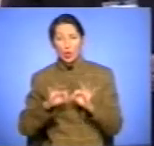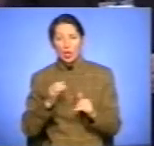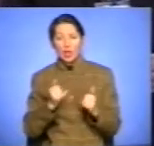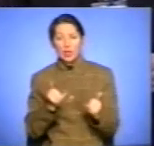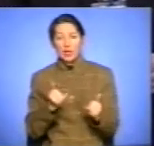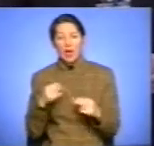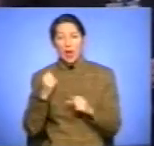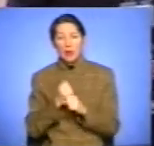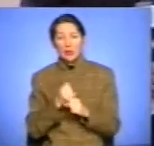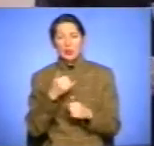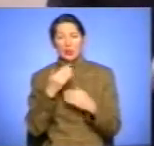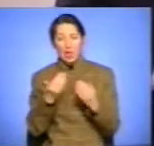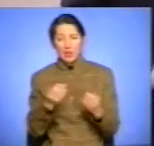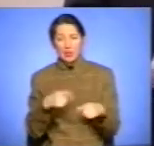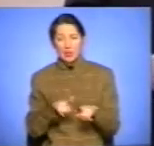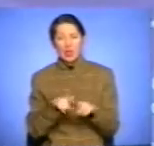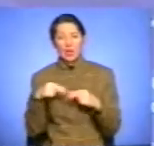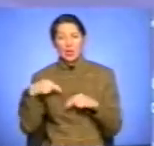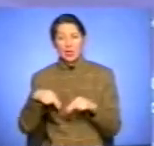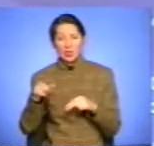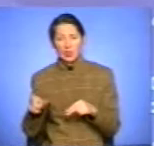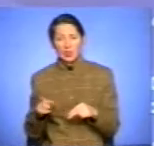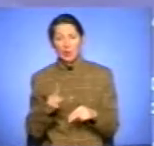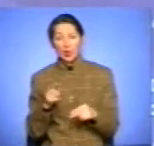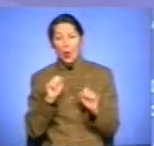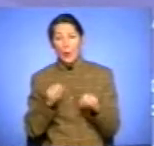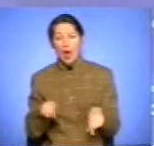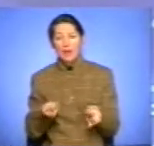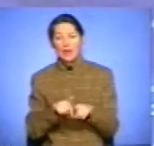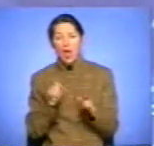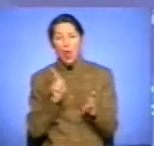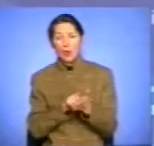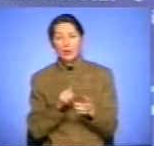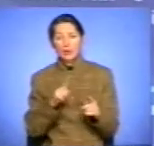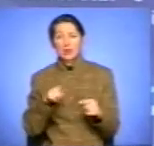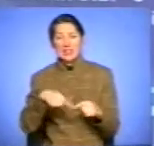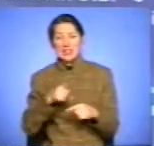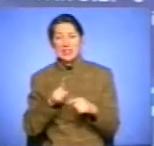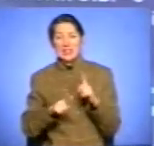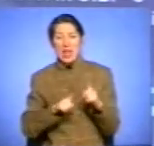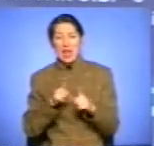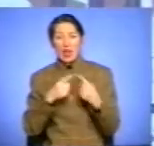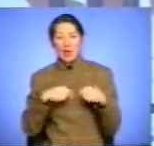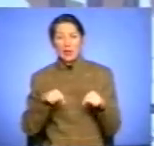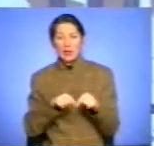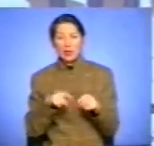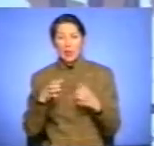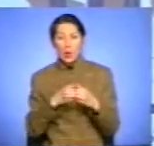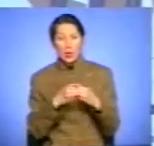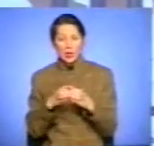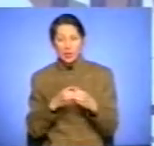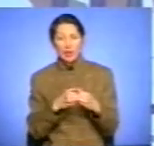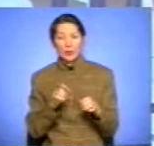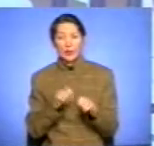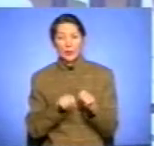роботодавців так і працівників щодо їх прав та обов'язків через реорганізацію колектив інспекції повноцінно запрацював лише